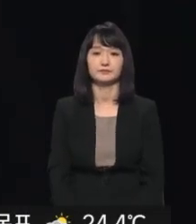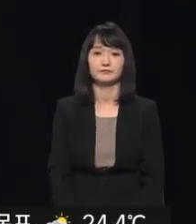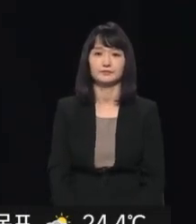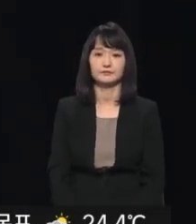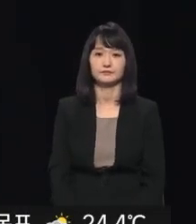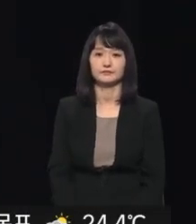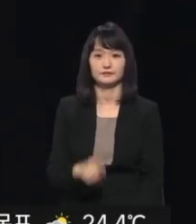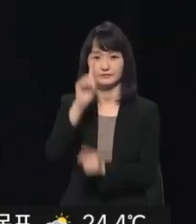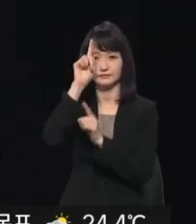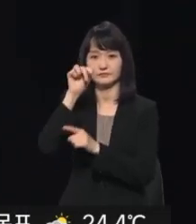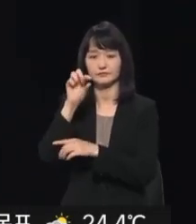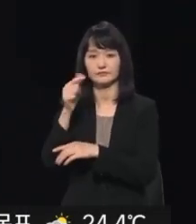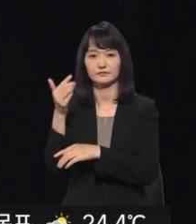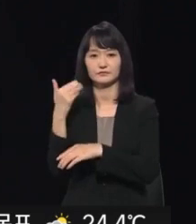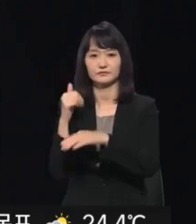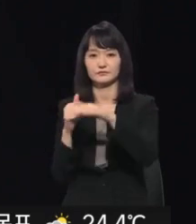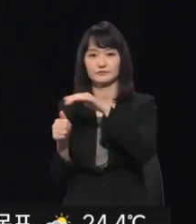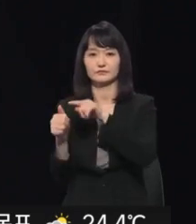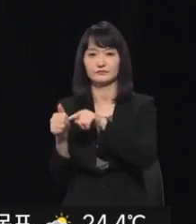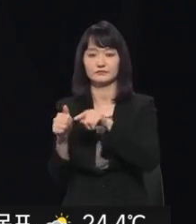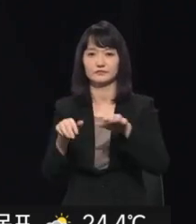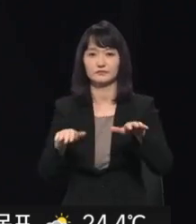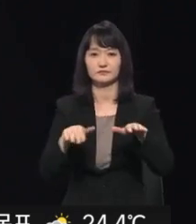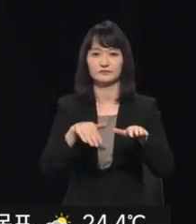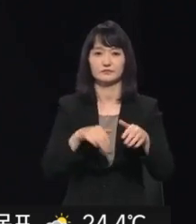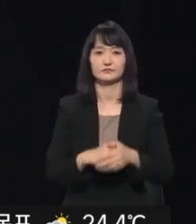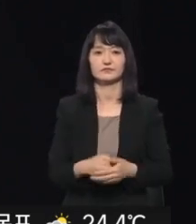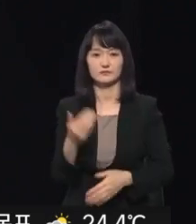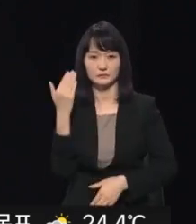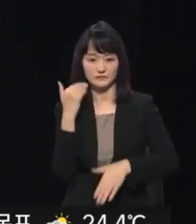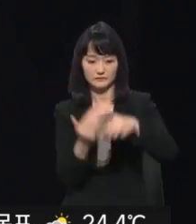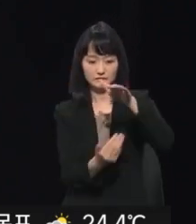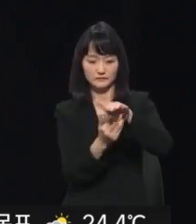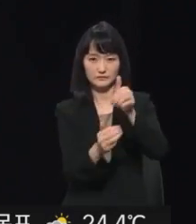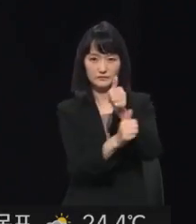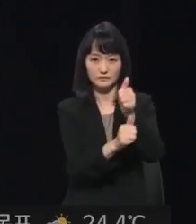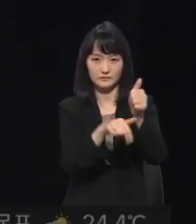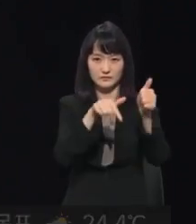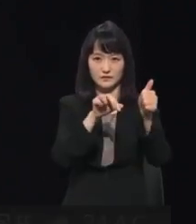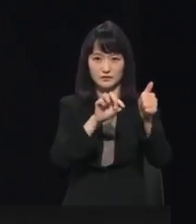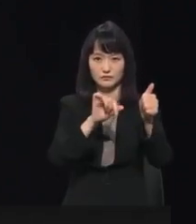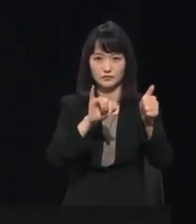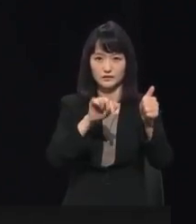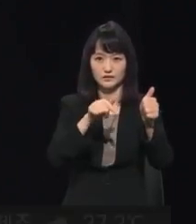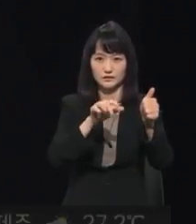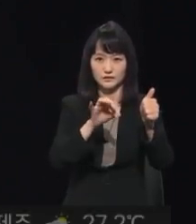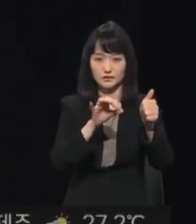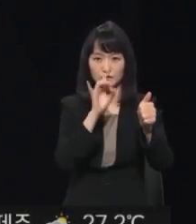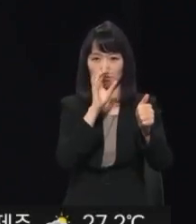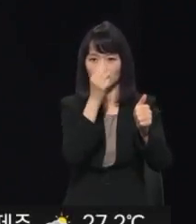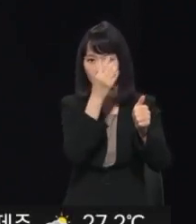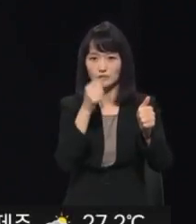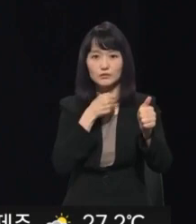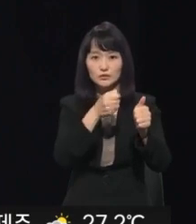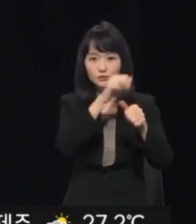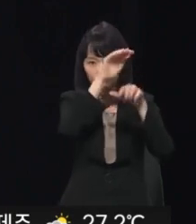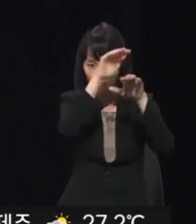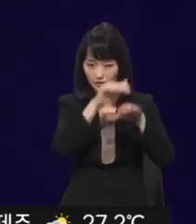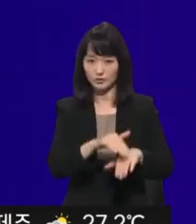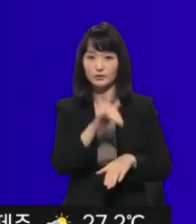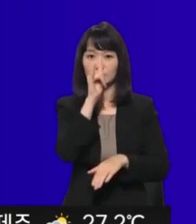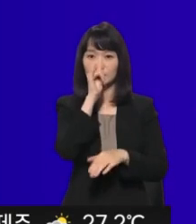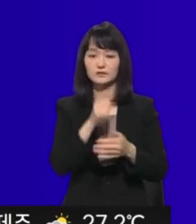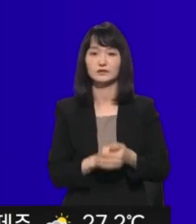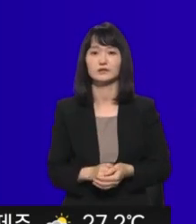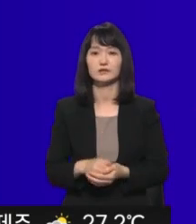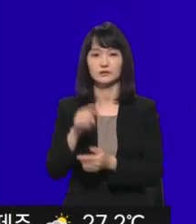대표 얘기를 해보도록 하겠습니다 오늘 정비 0 전체 구현이 중앙일보 와의 인터뷰 내용이 오늘 나왔었는데 이 대목이 있습니다 이